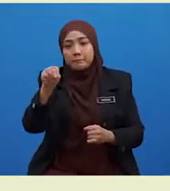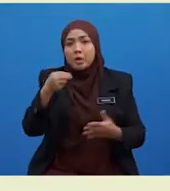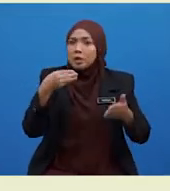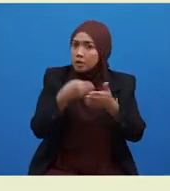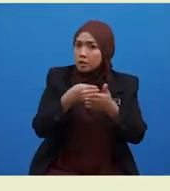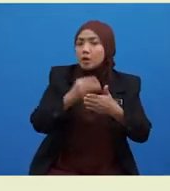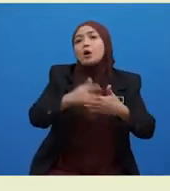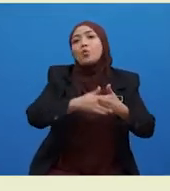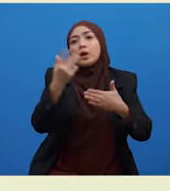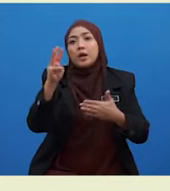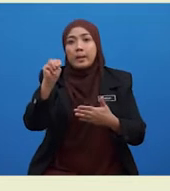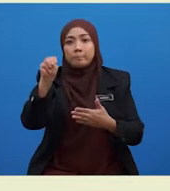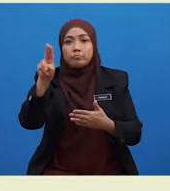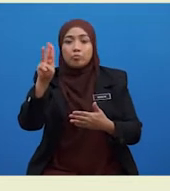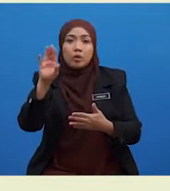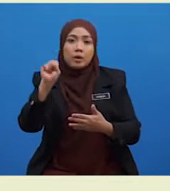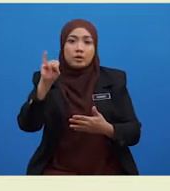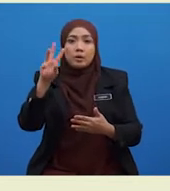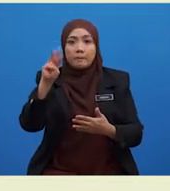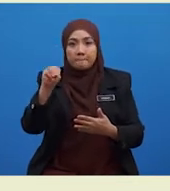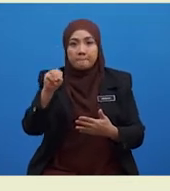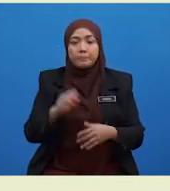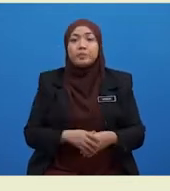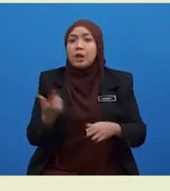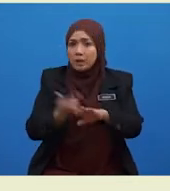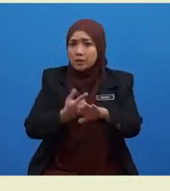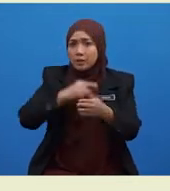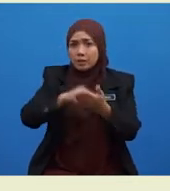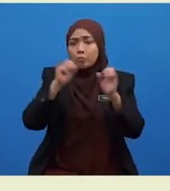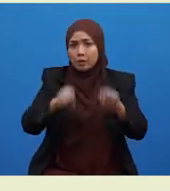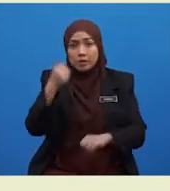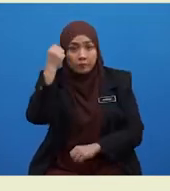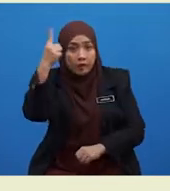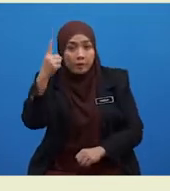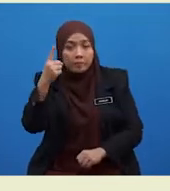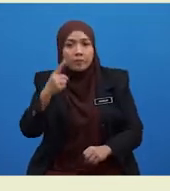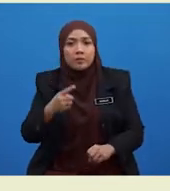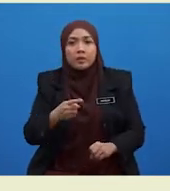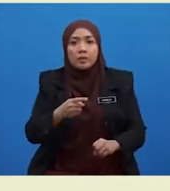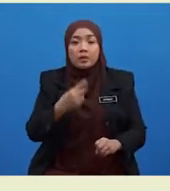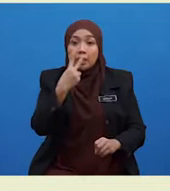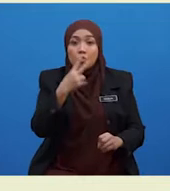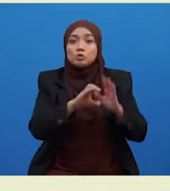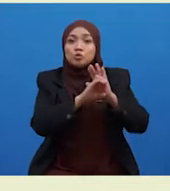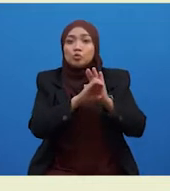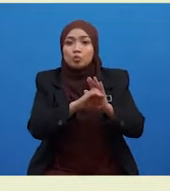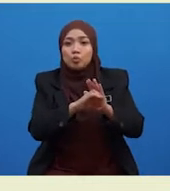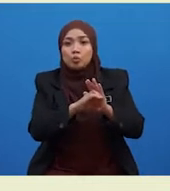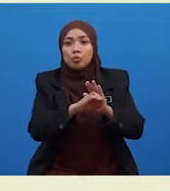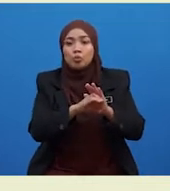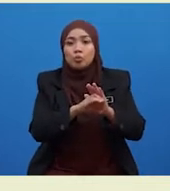awal musim, persediaan khusus. Latihan ini dapat difahami melalui contoh di bawah untuk sesi